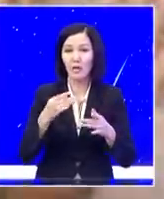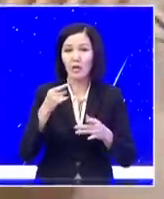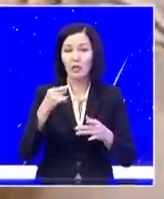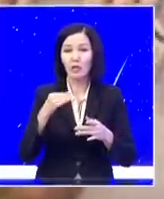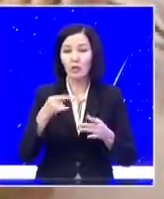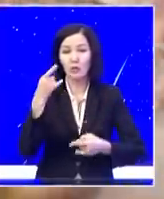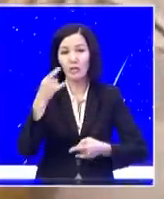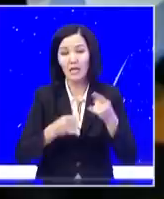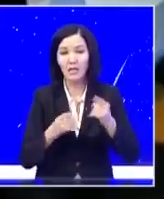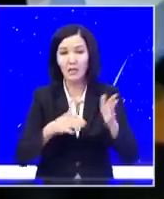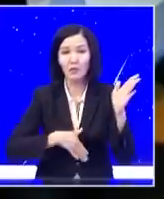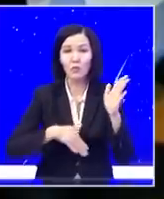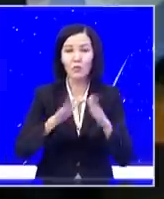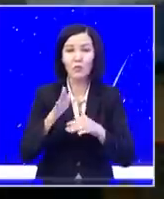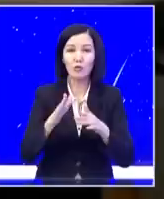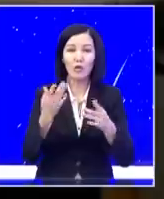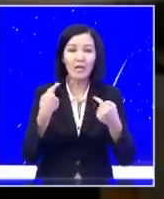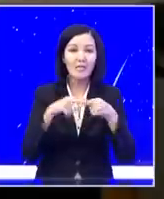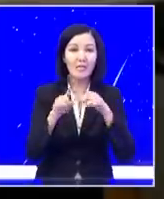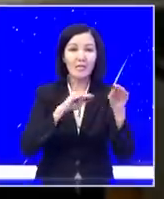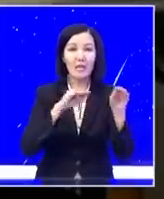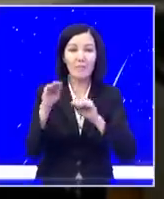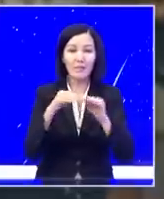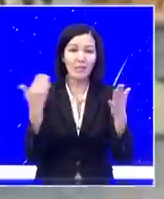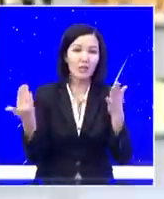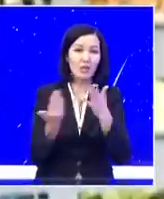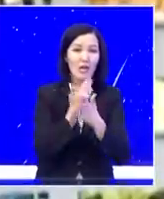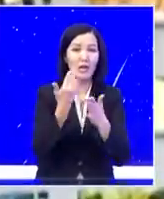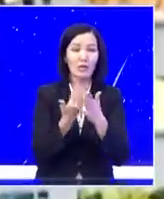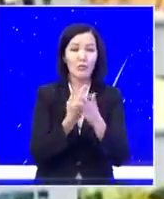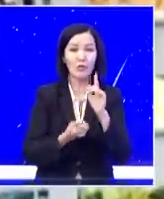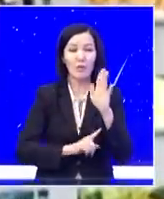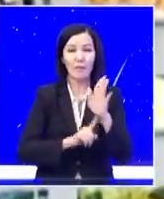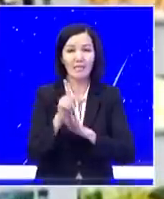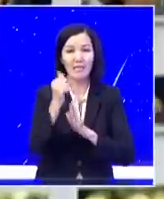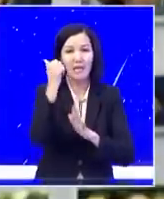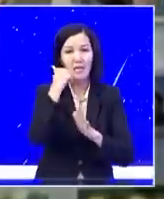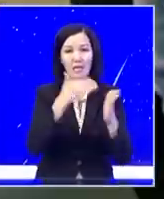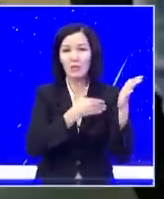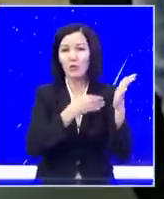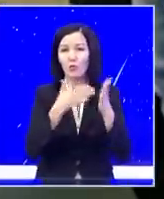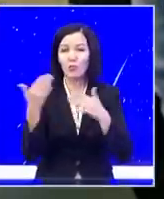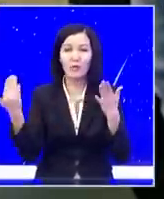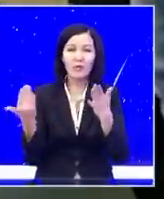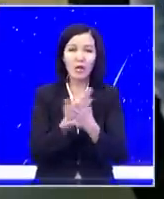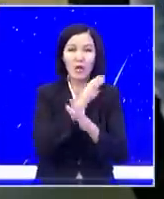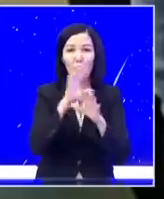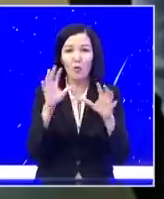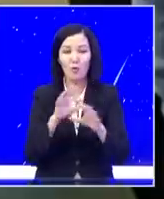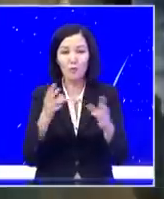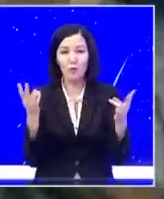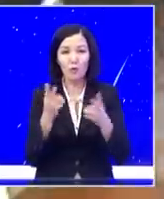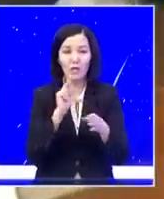айнасына айналдыру үшін алдымен материалдық базасын жаңартуға күш салды. Ескісін бүтіндеп жаңасын ұқыпты ұстай білуді көрсетті.